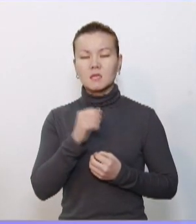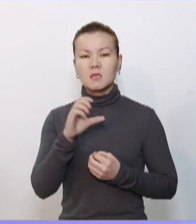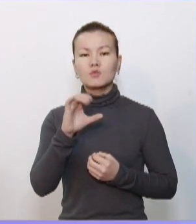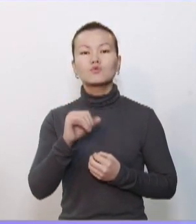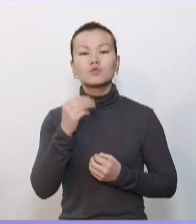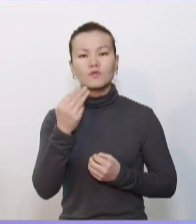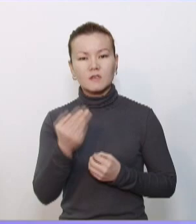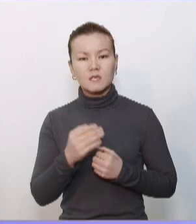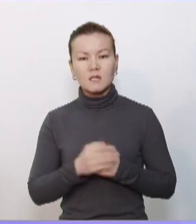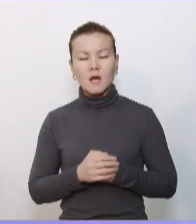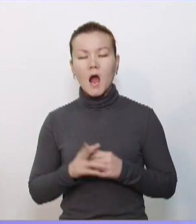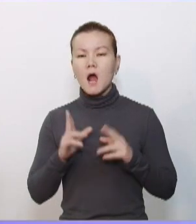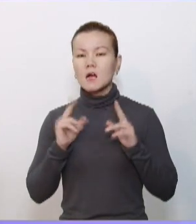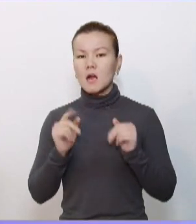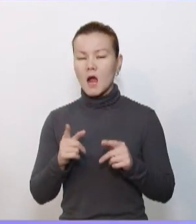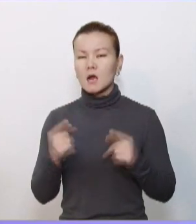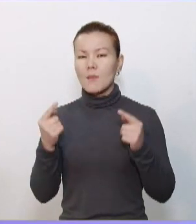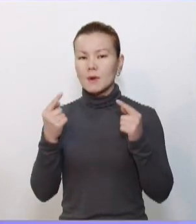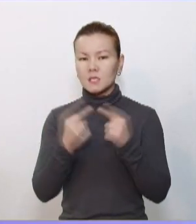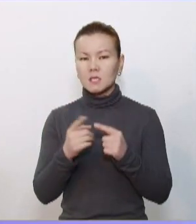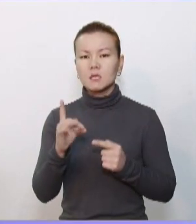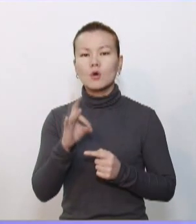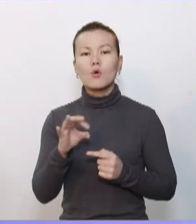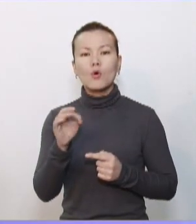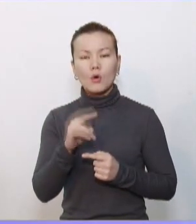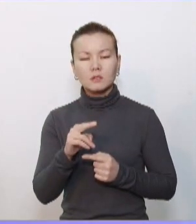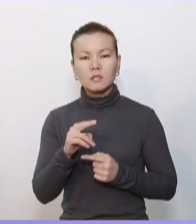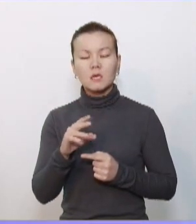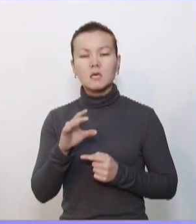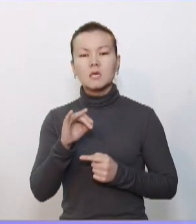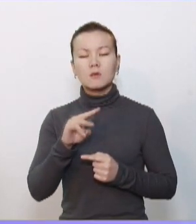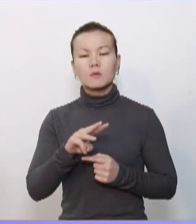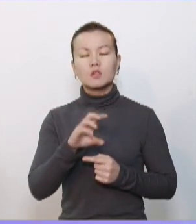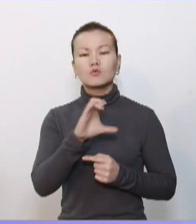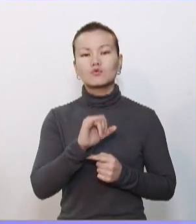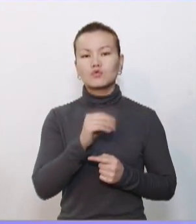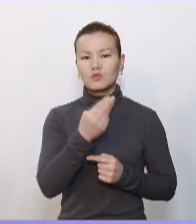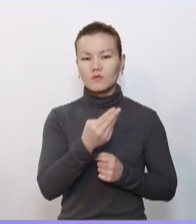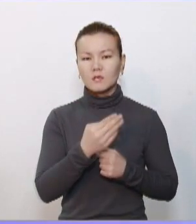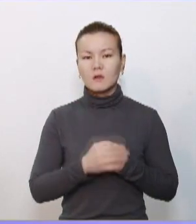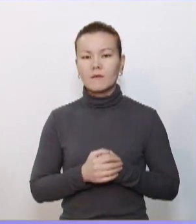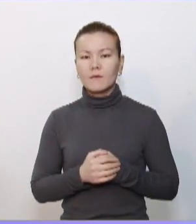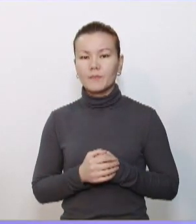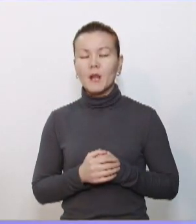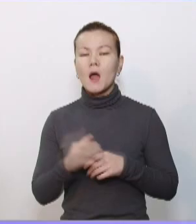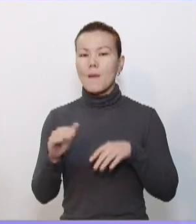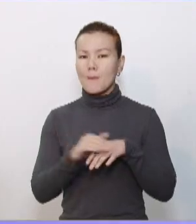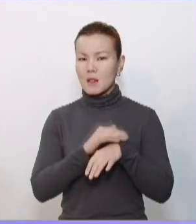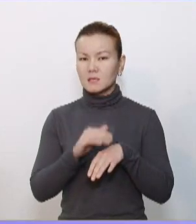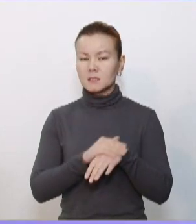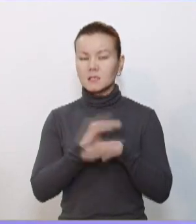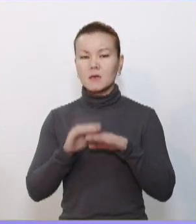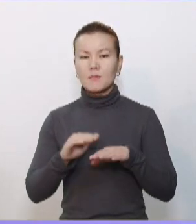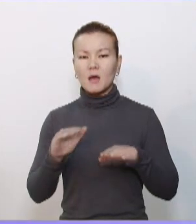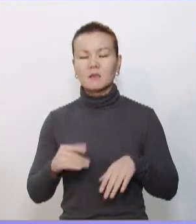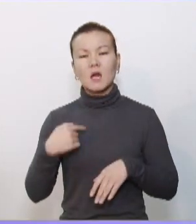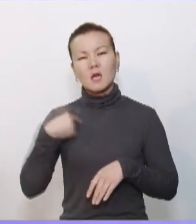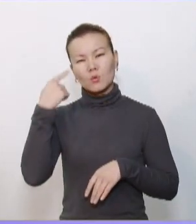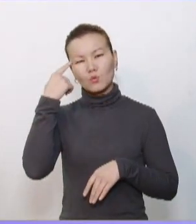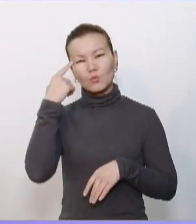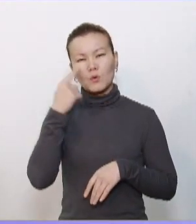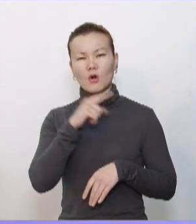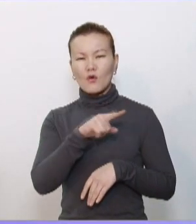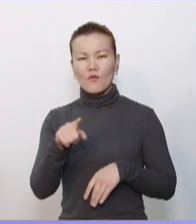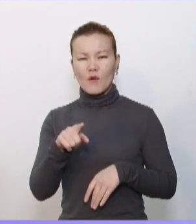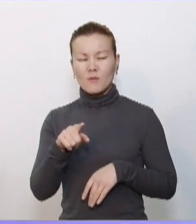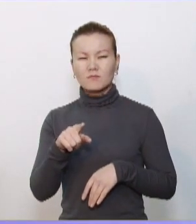существительного. Как определить род имени существительного? Молодцы, ребята! Я думаю,